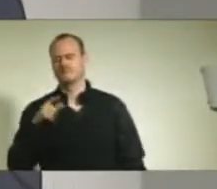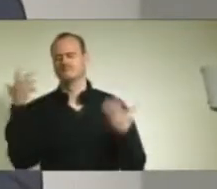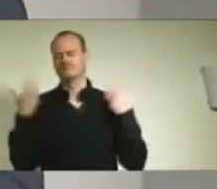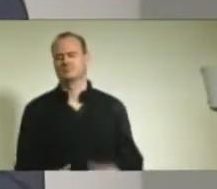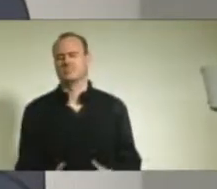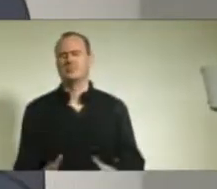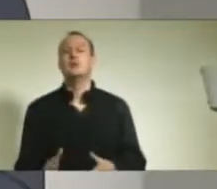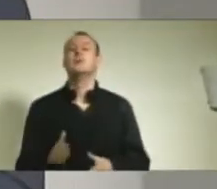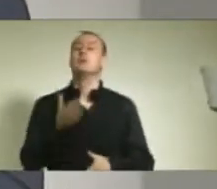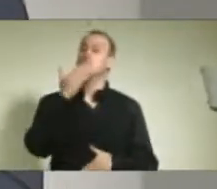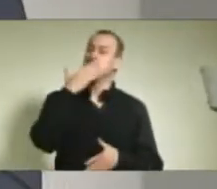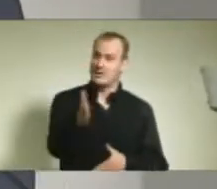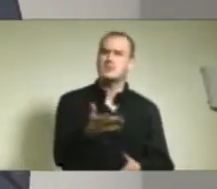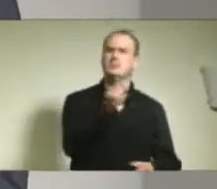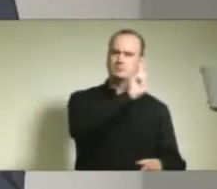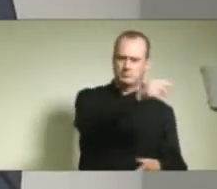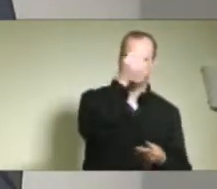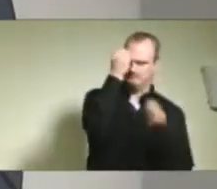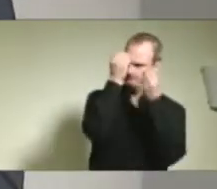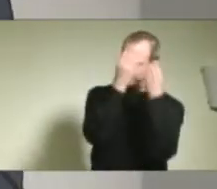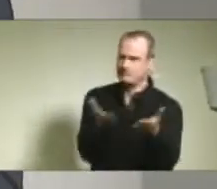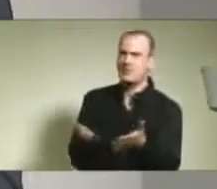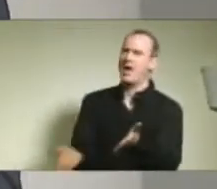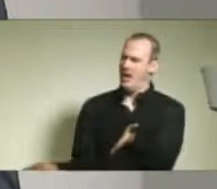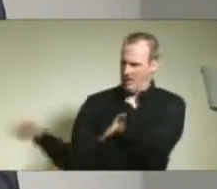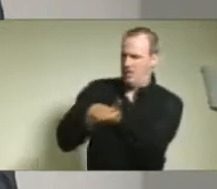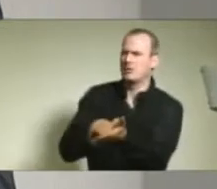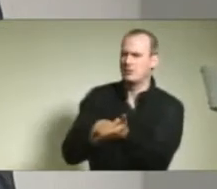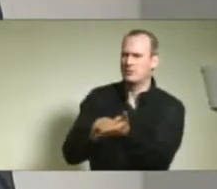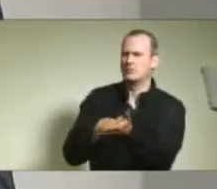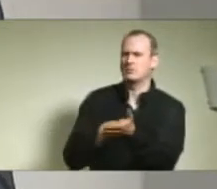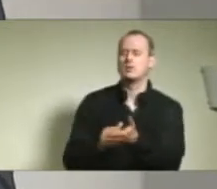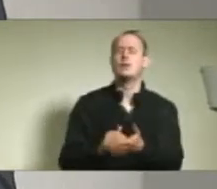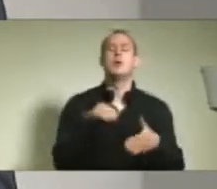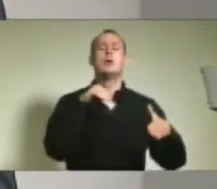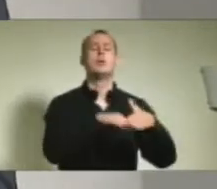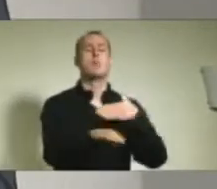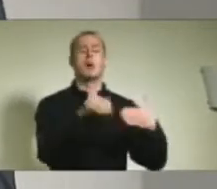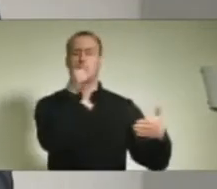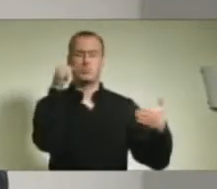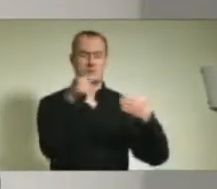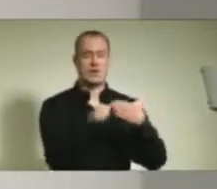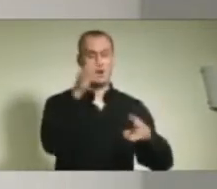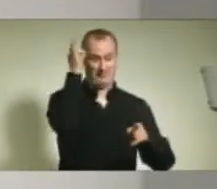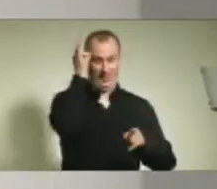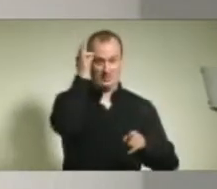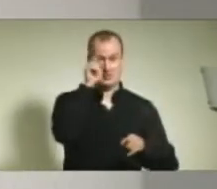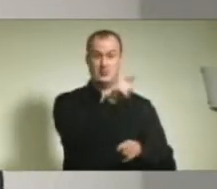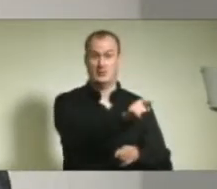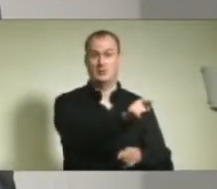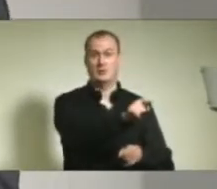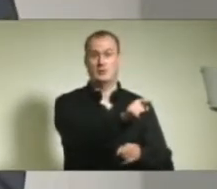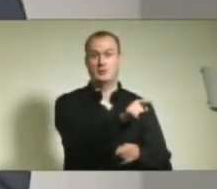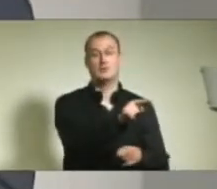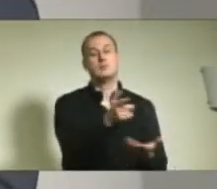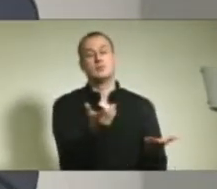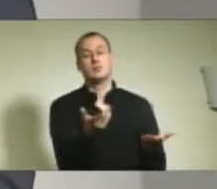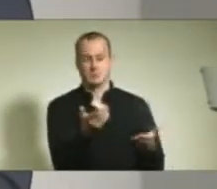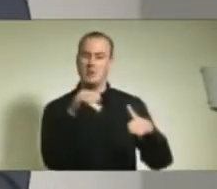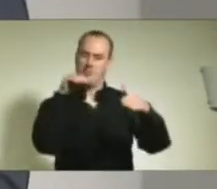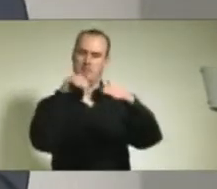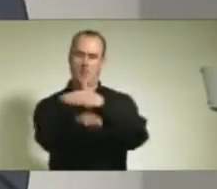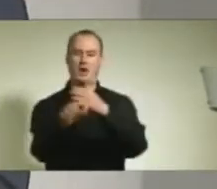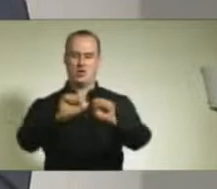merci pour avoir donné cette dimension de la Banque postale en France, qui est en même temps là, une banque